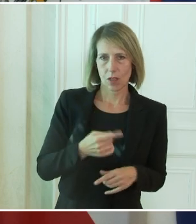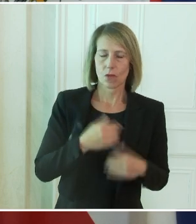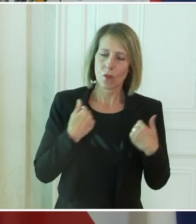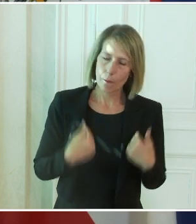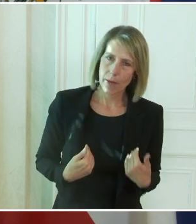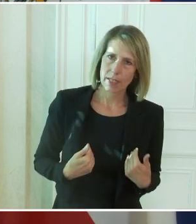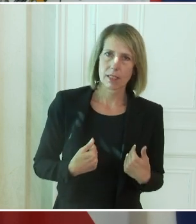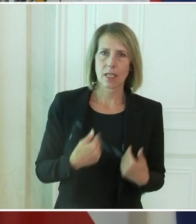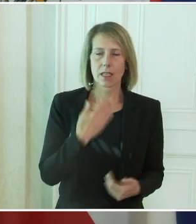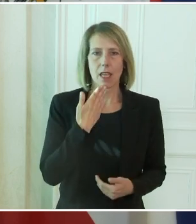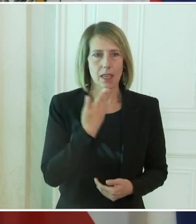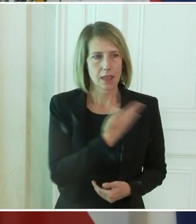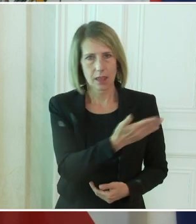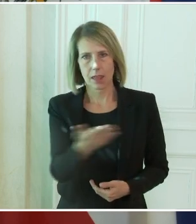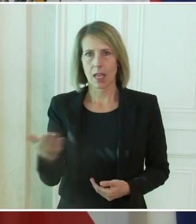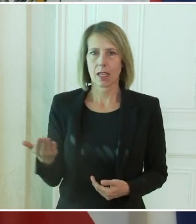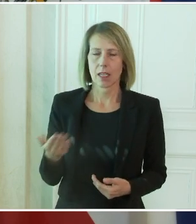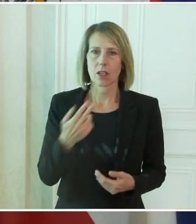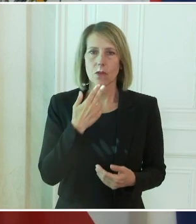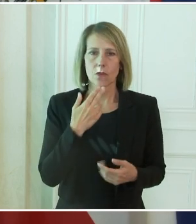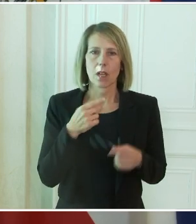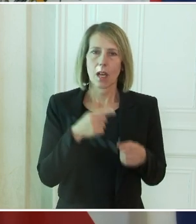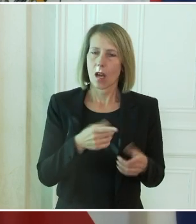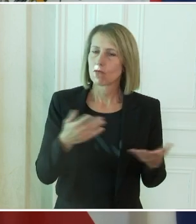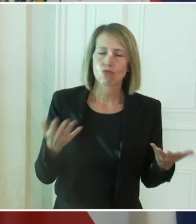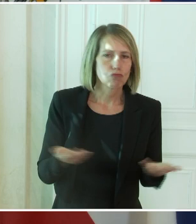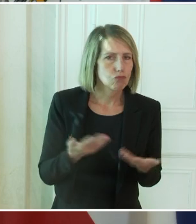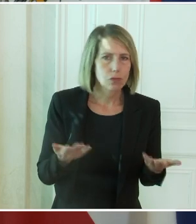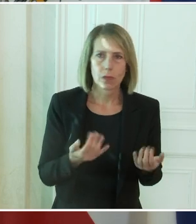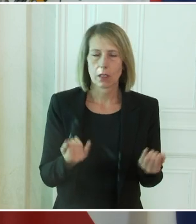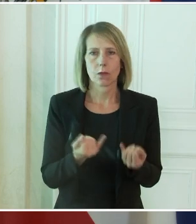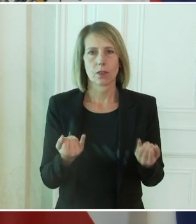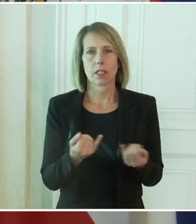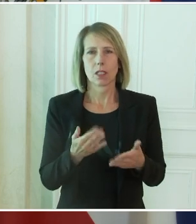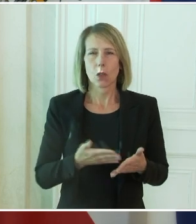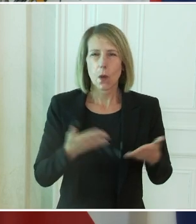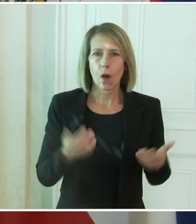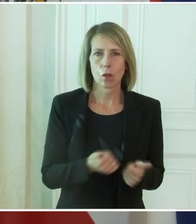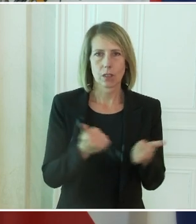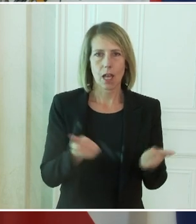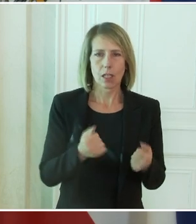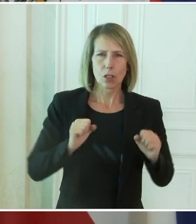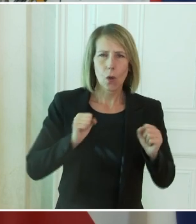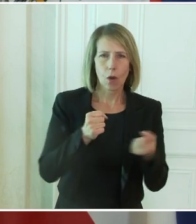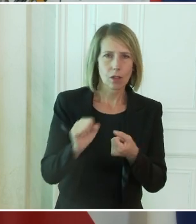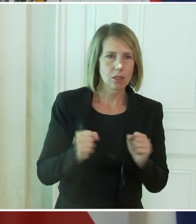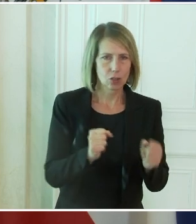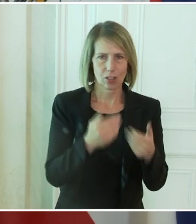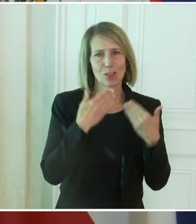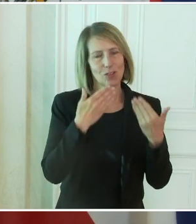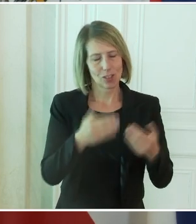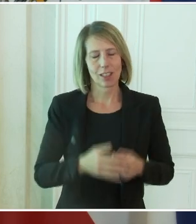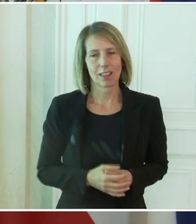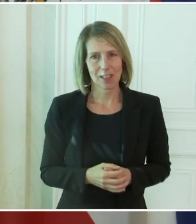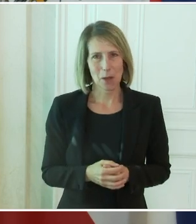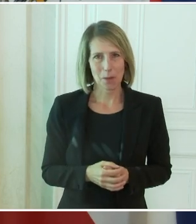meiner Seite an alle, die sich in der einen oder anderen Weise hier großartig engagieren.